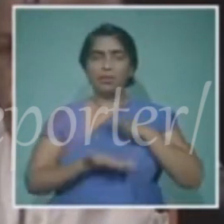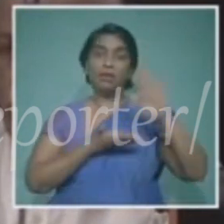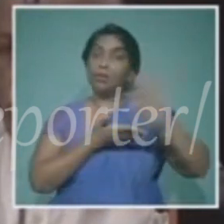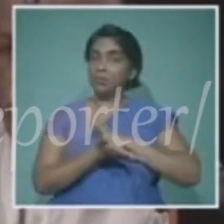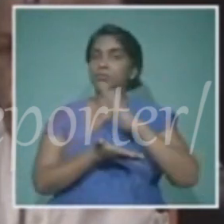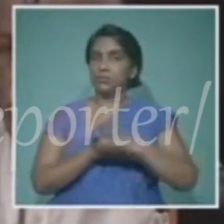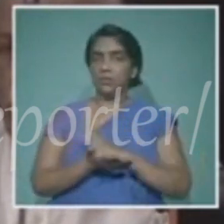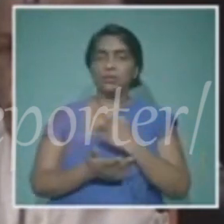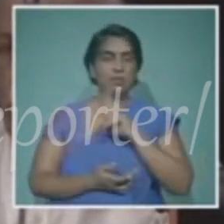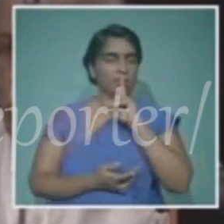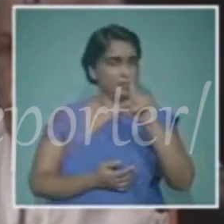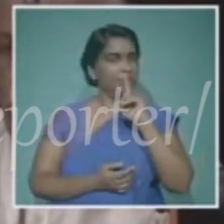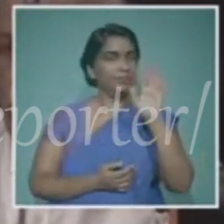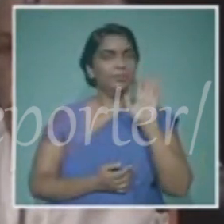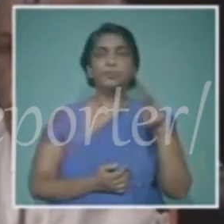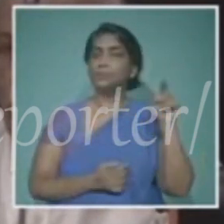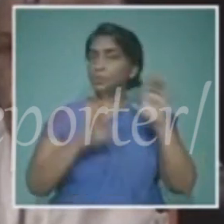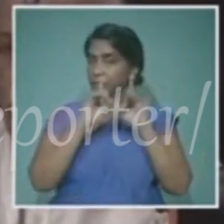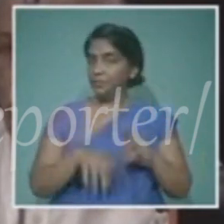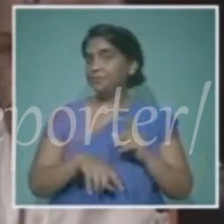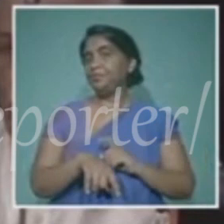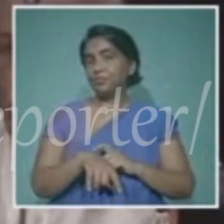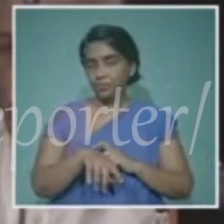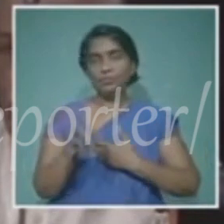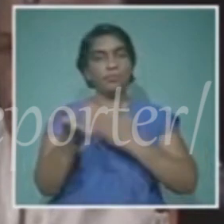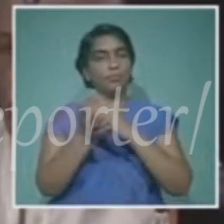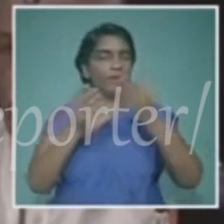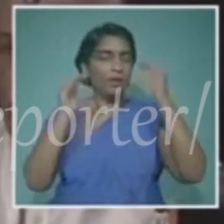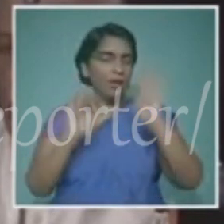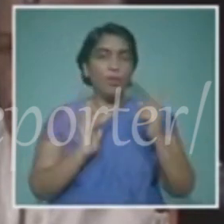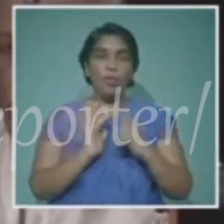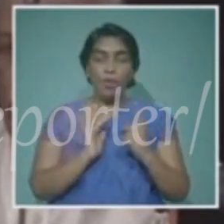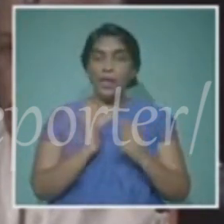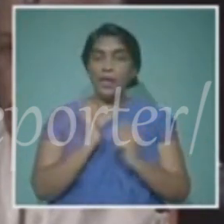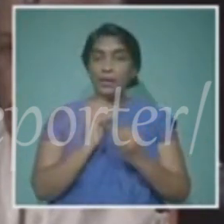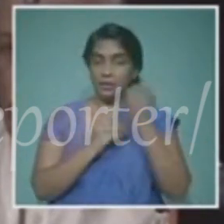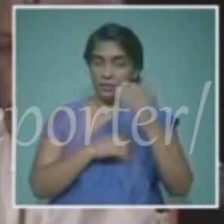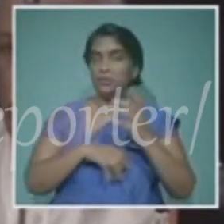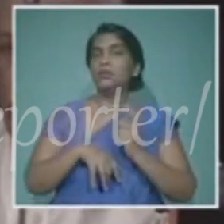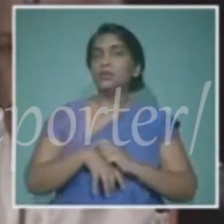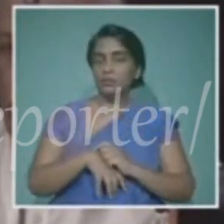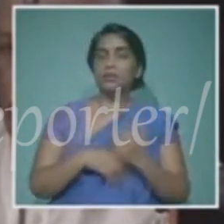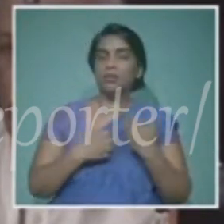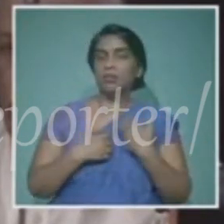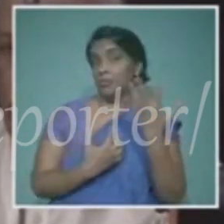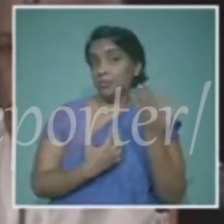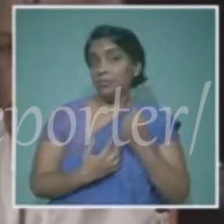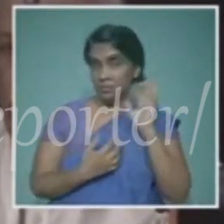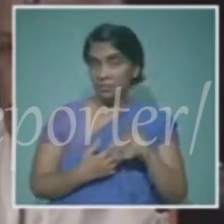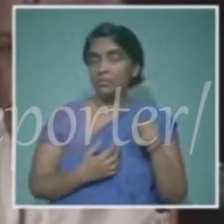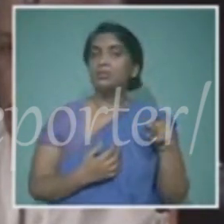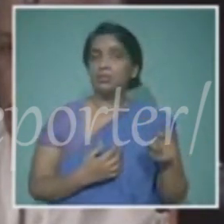සම්බන්ධයෙන් ඉල්ලීම් කර තිබෙනවා. එවැනි ආකාරයකට සහනදායි ණය ලබා ගැනීමේ අවස්ථාව අප උදා කර